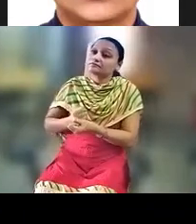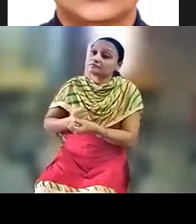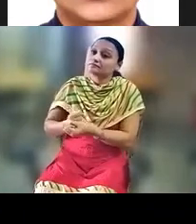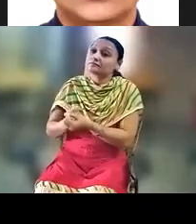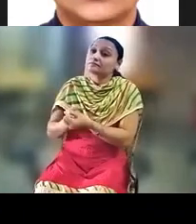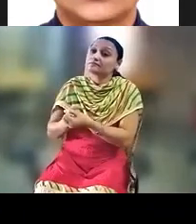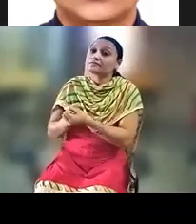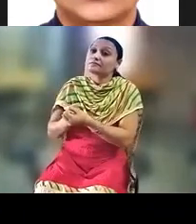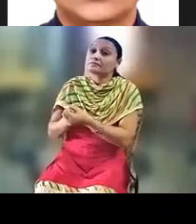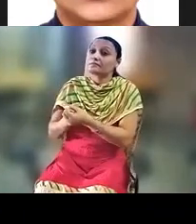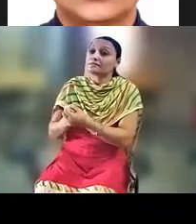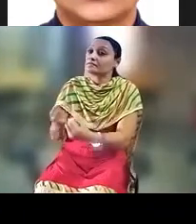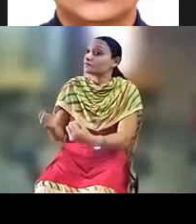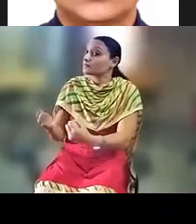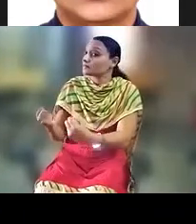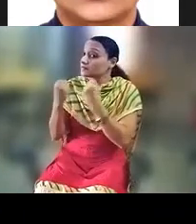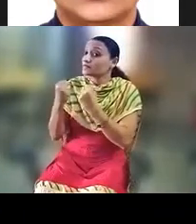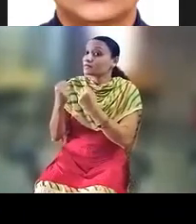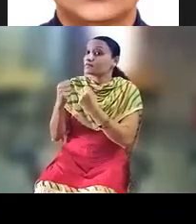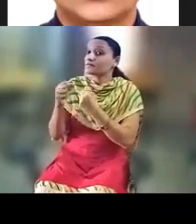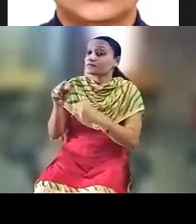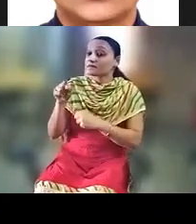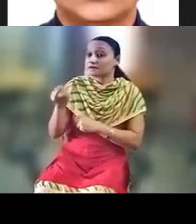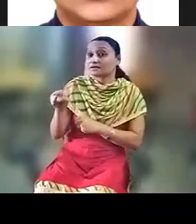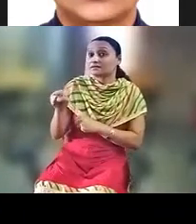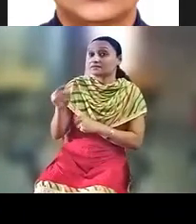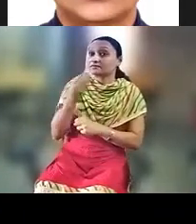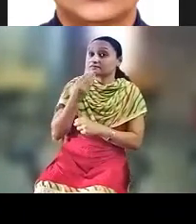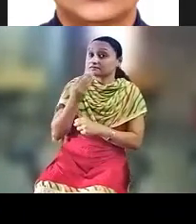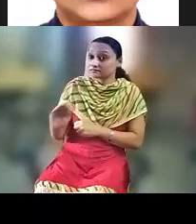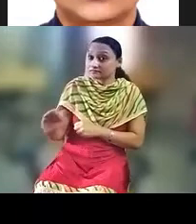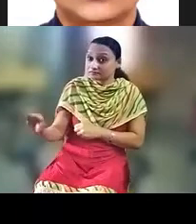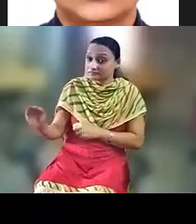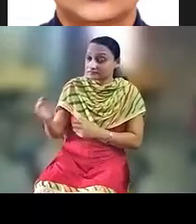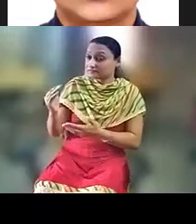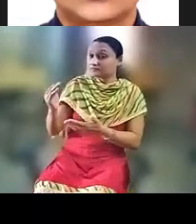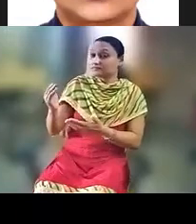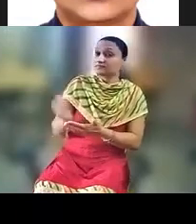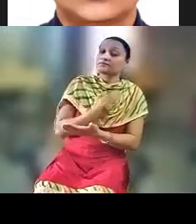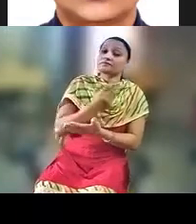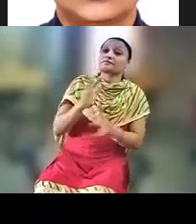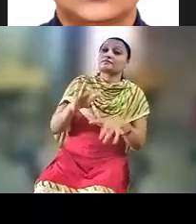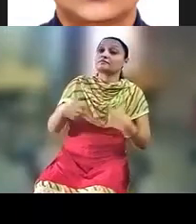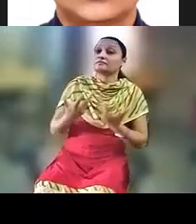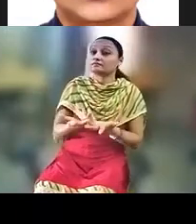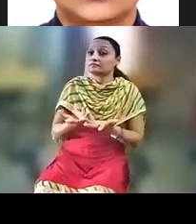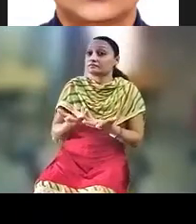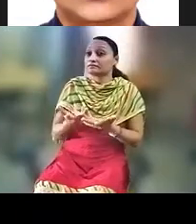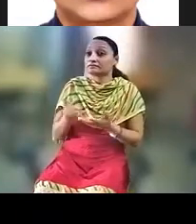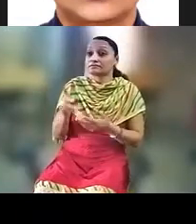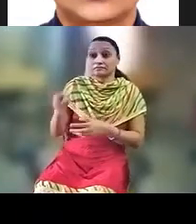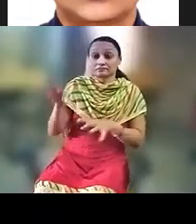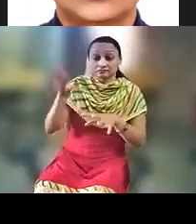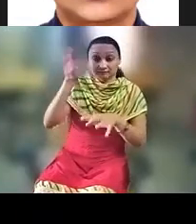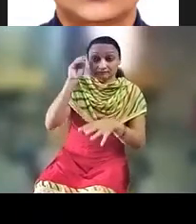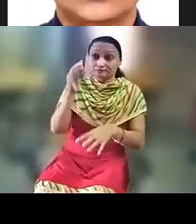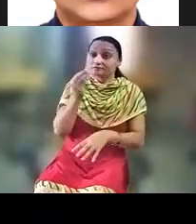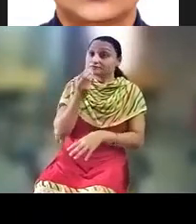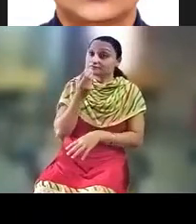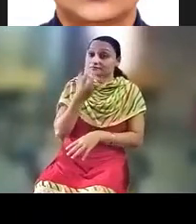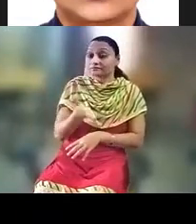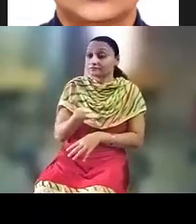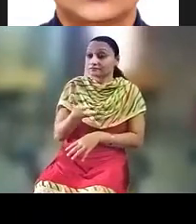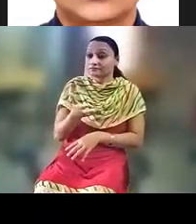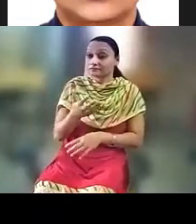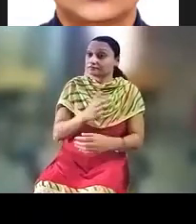पड़ेगा कि ऐसे कौन से फैक्टर्स हैं जिनसे कि बच्चों को हम सेफ रख सकें, वो अच्छी तरह से सीख सकें और वो